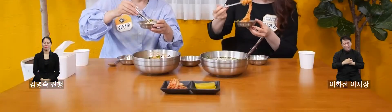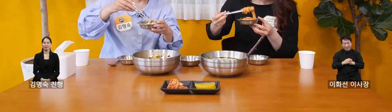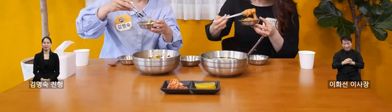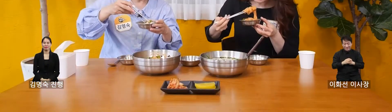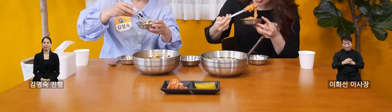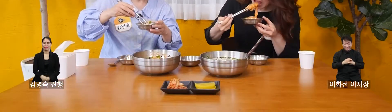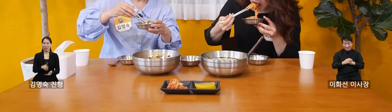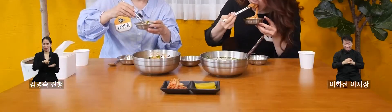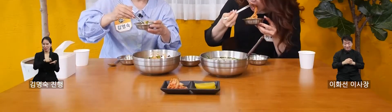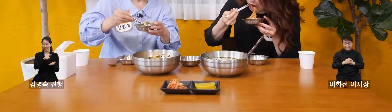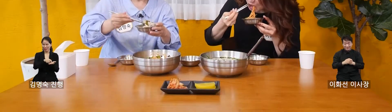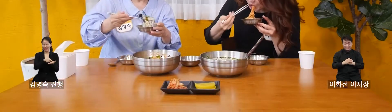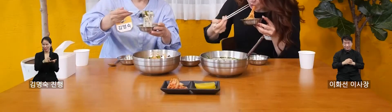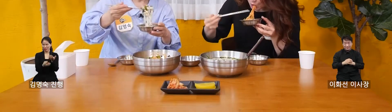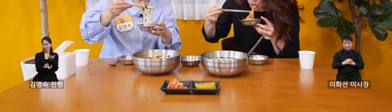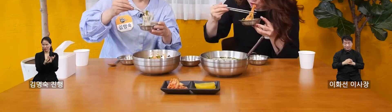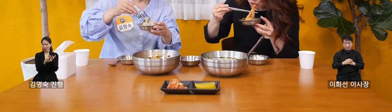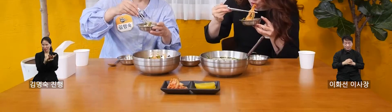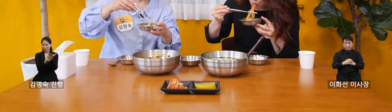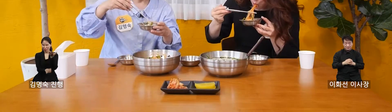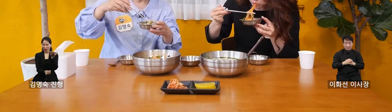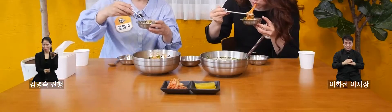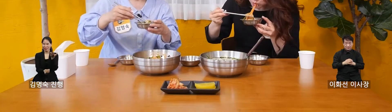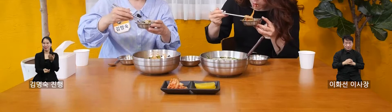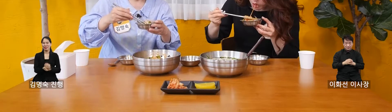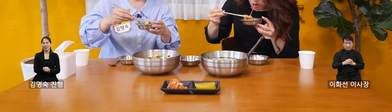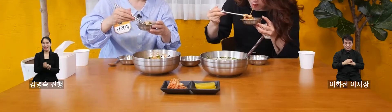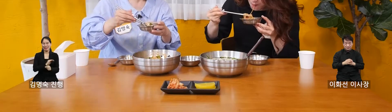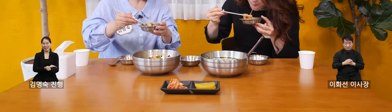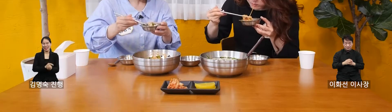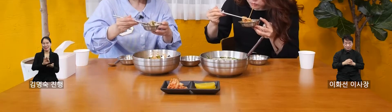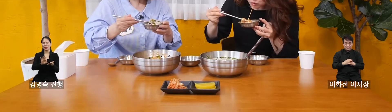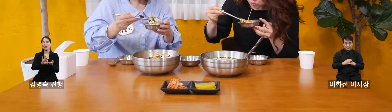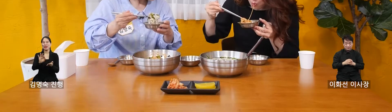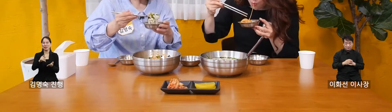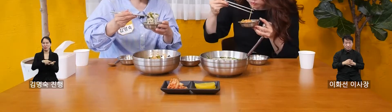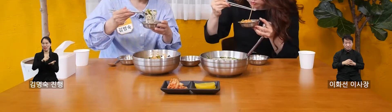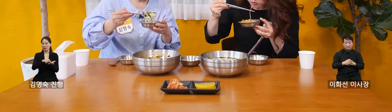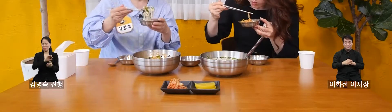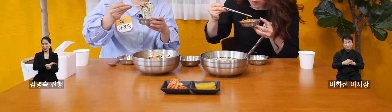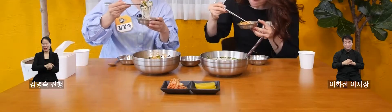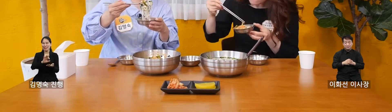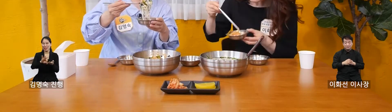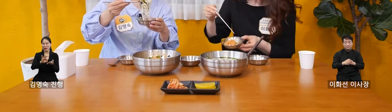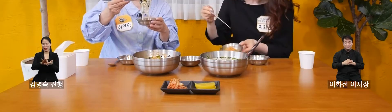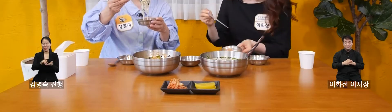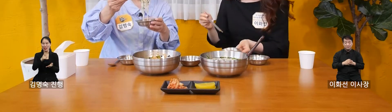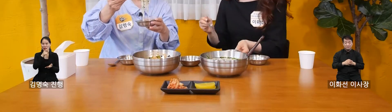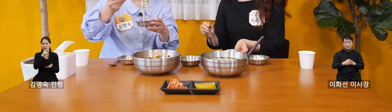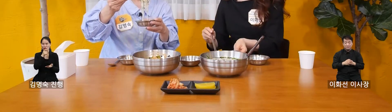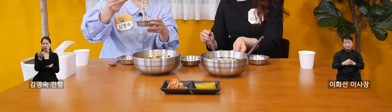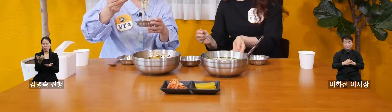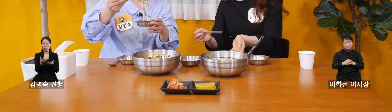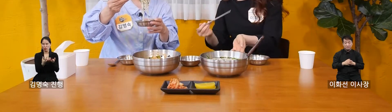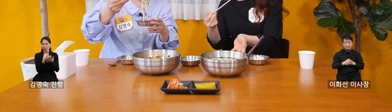와, 멸치도 진짜 그러니까 멸치도 잘 써야 그 맛이 진짜 진하고